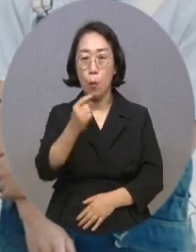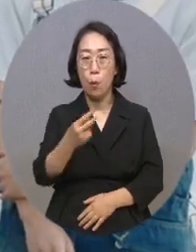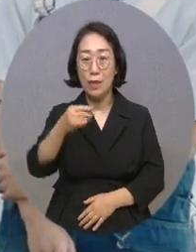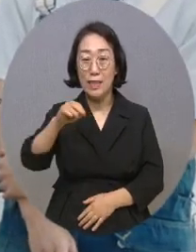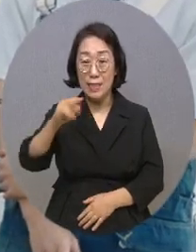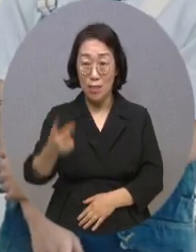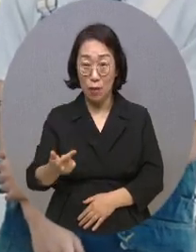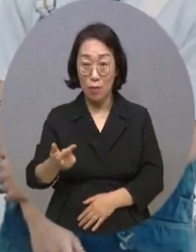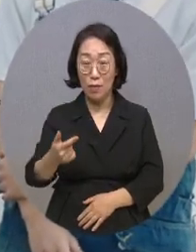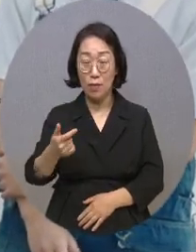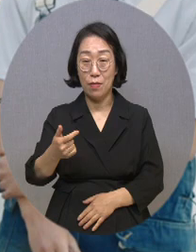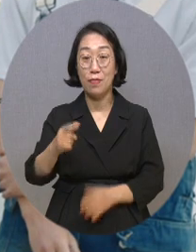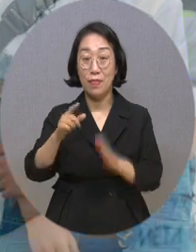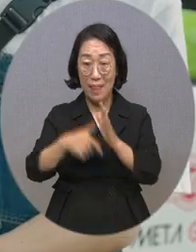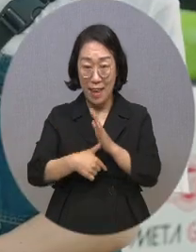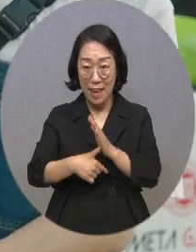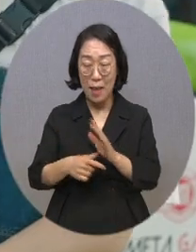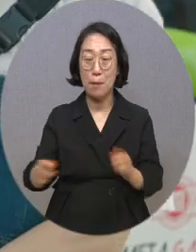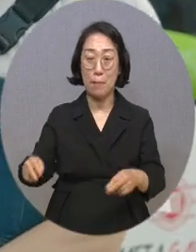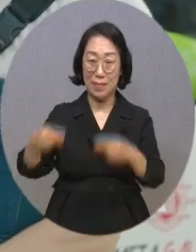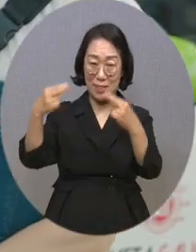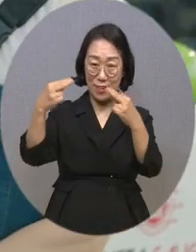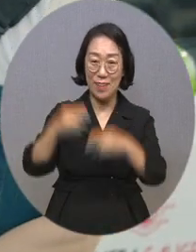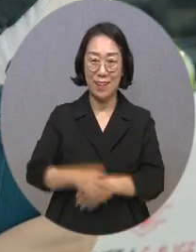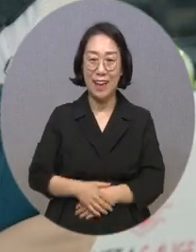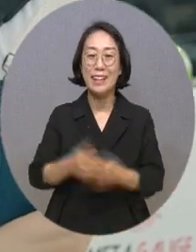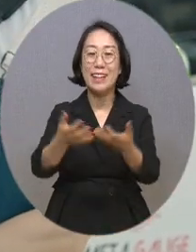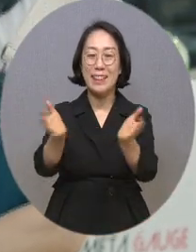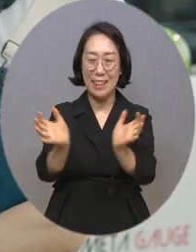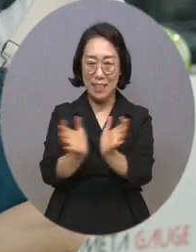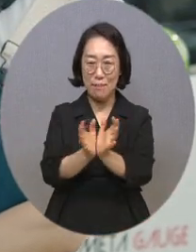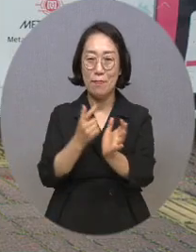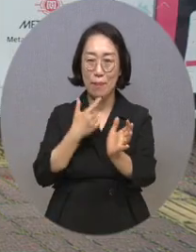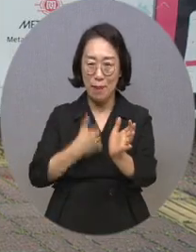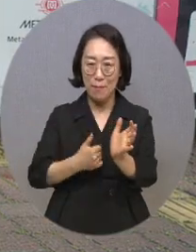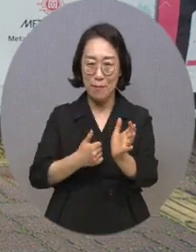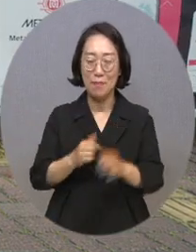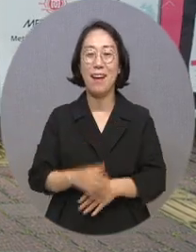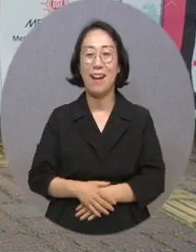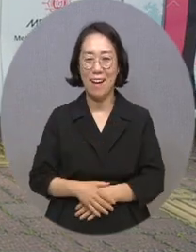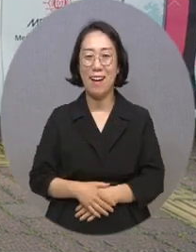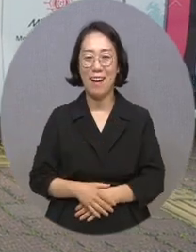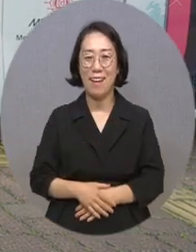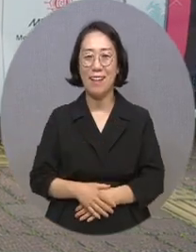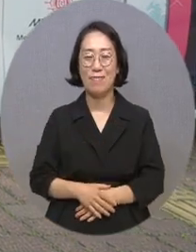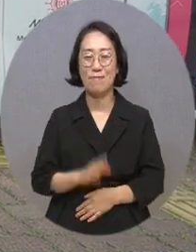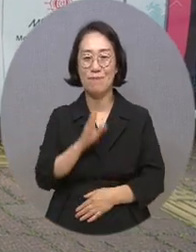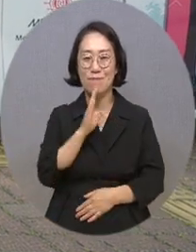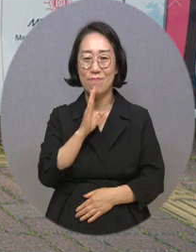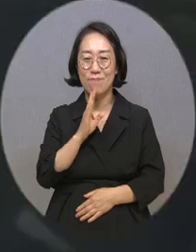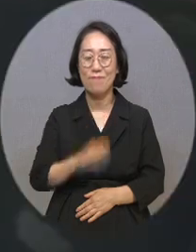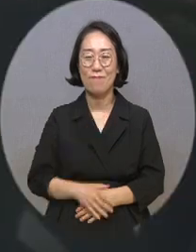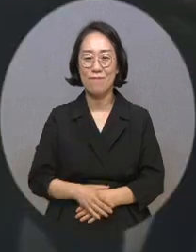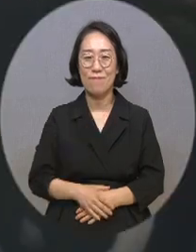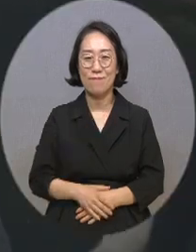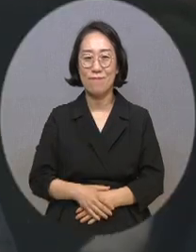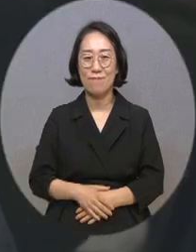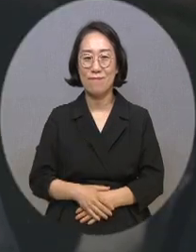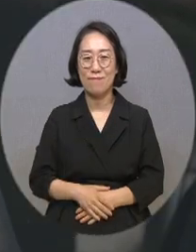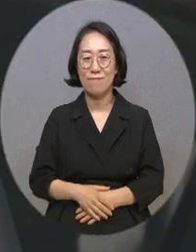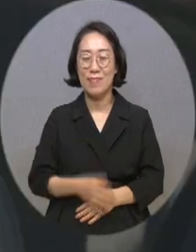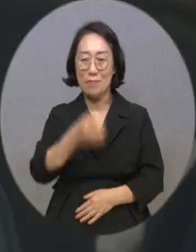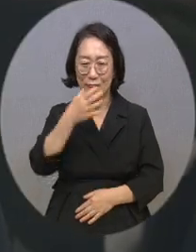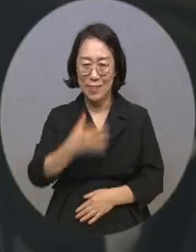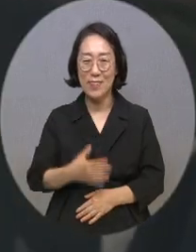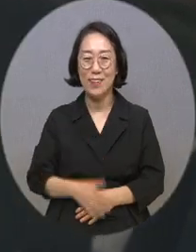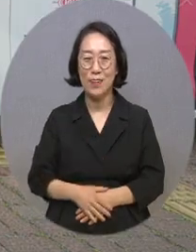프로그램에서 예. 만난 사이예요. 아, 맞습니다. 같은 조여가지고. 같은 팀. 열심히 같이 했죠. 예, 열심히 했어요. 예. 힘들었죠. 예. 얘기가 많으실